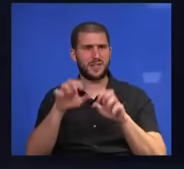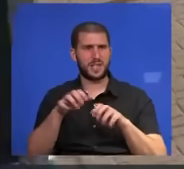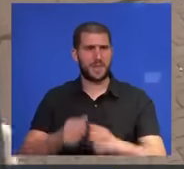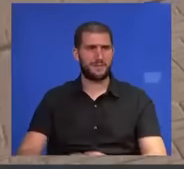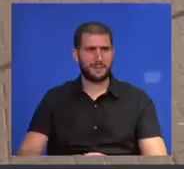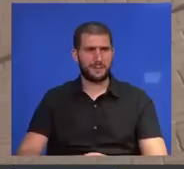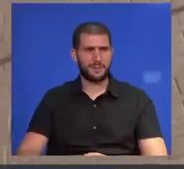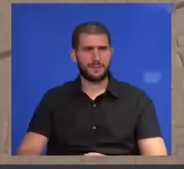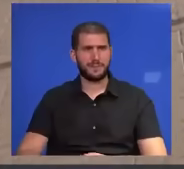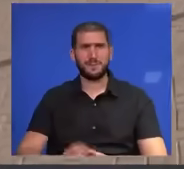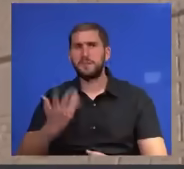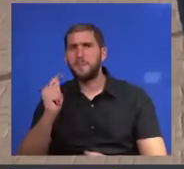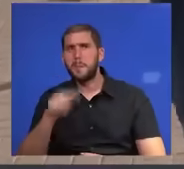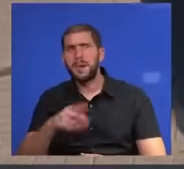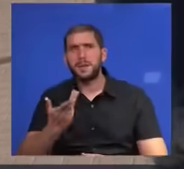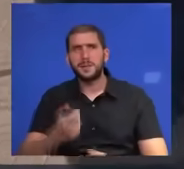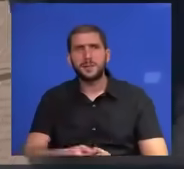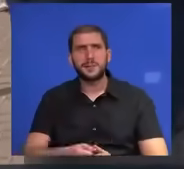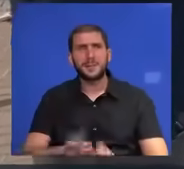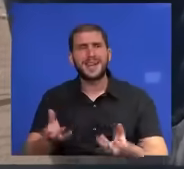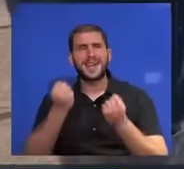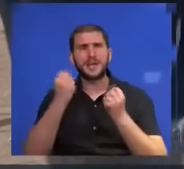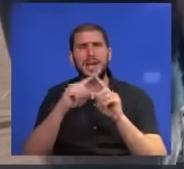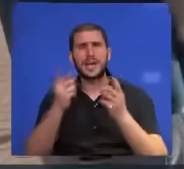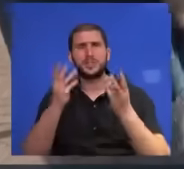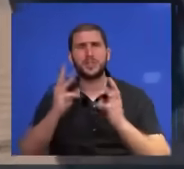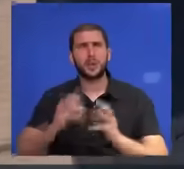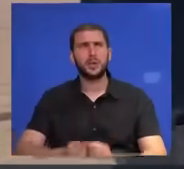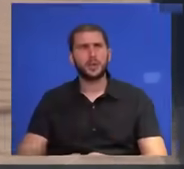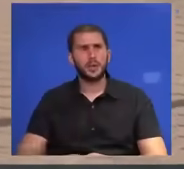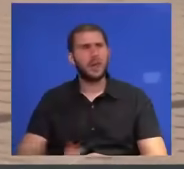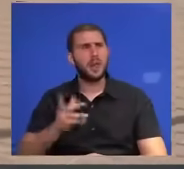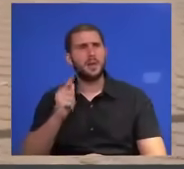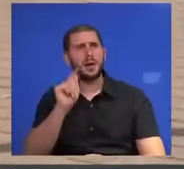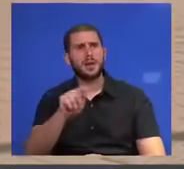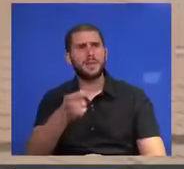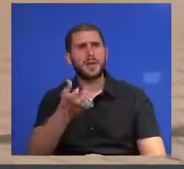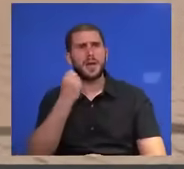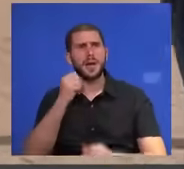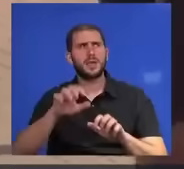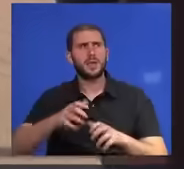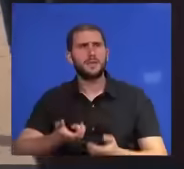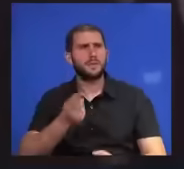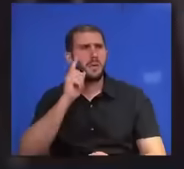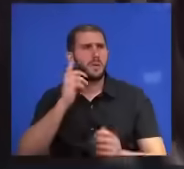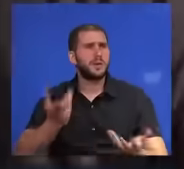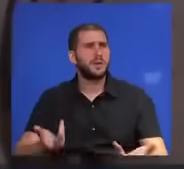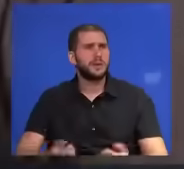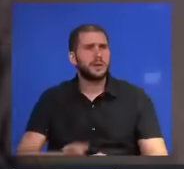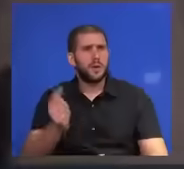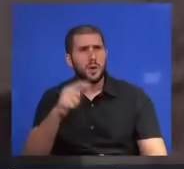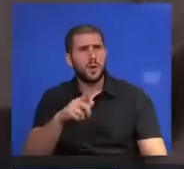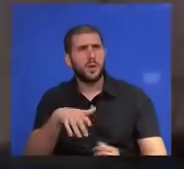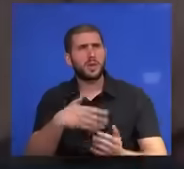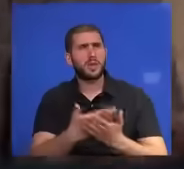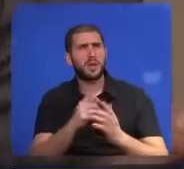באת? מחילוץ אחר בסדרות. אז למה שלחו אותנו לקחת הכלב? לא יודע. הנה, הגיע עוד מישהו מחילוץ אחר. הם